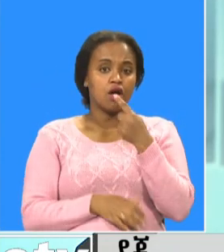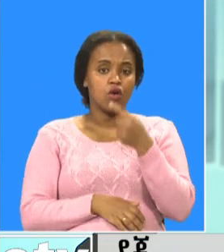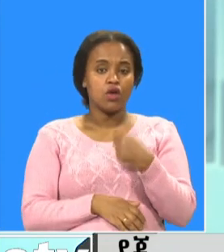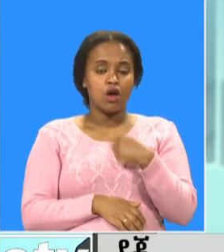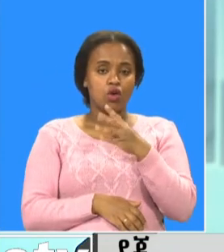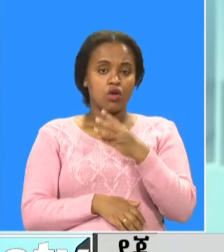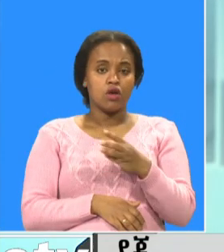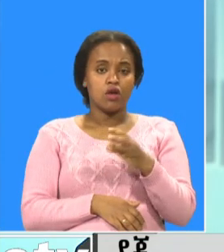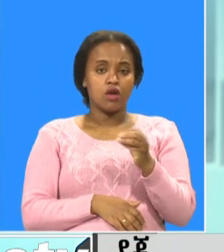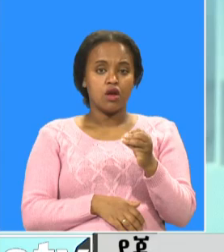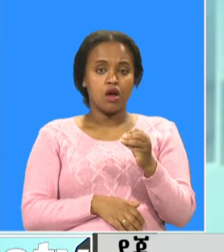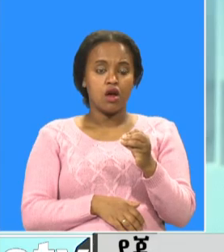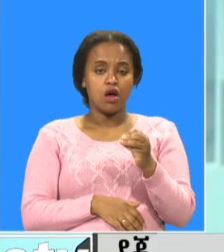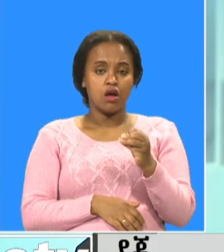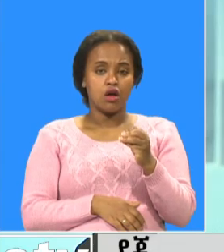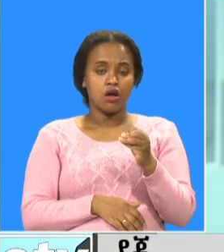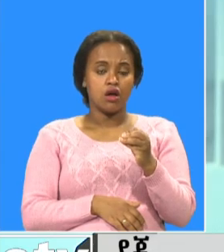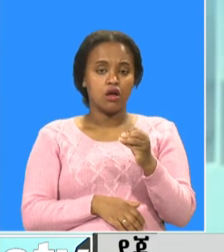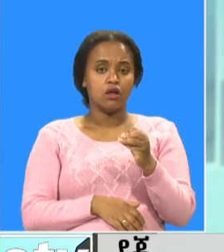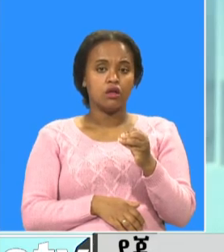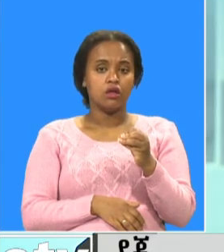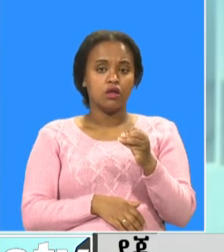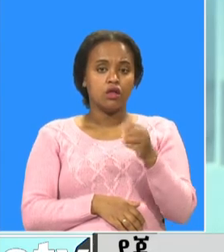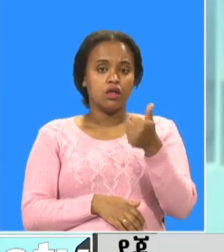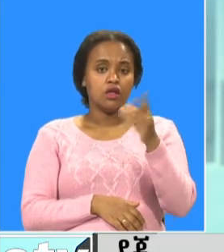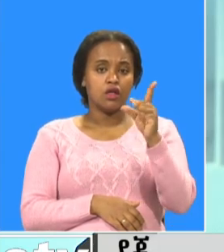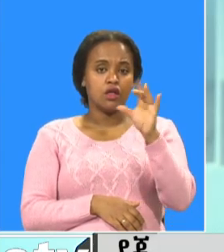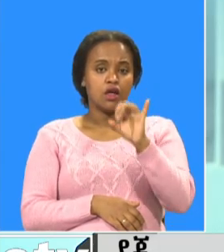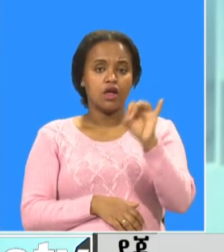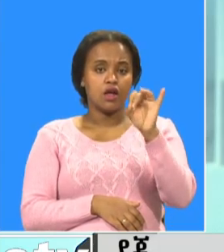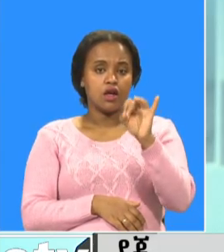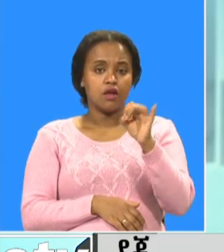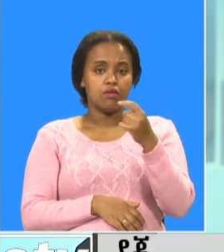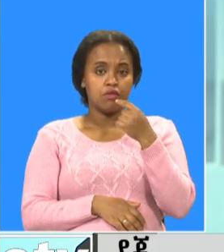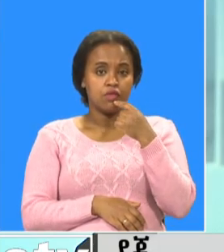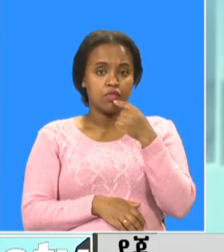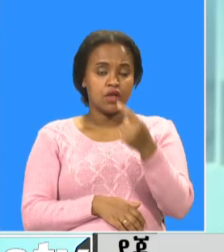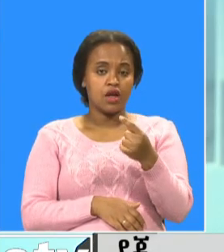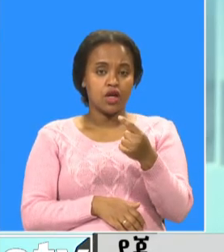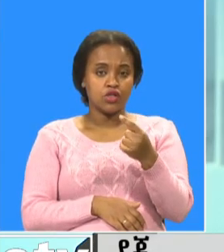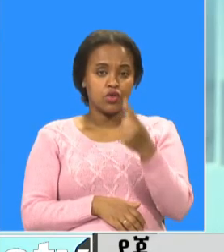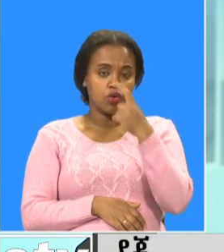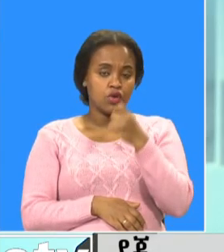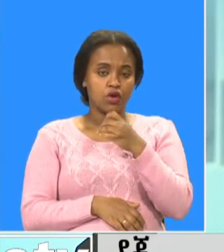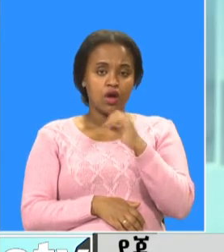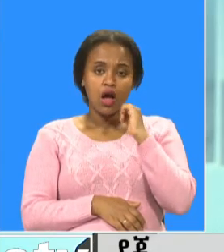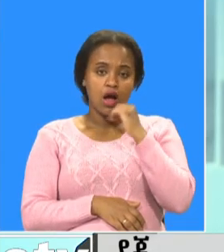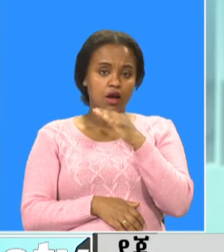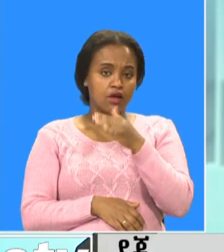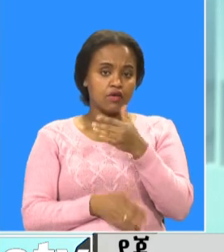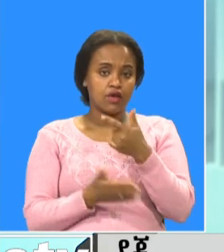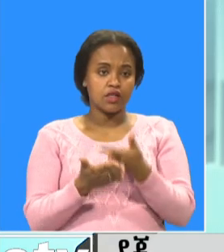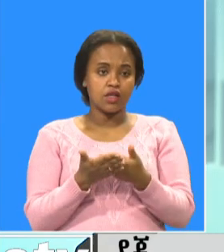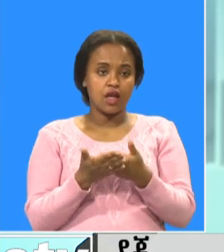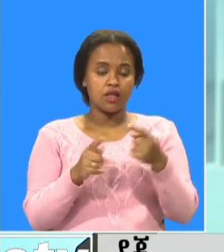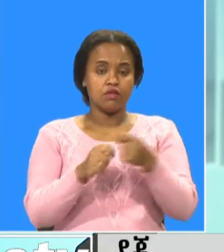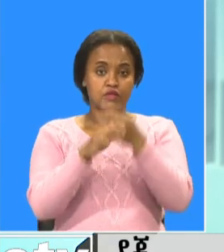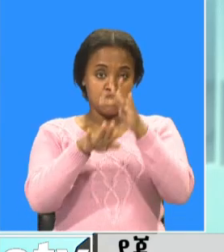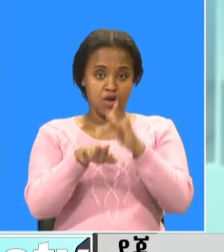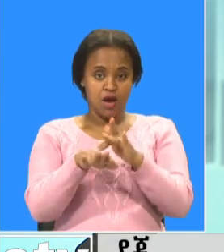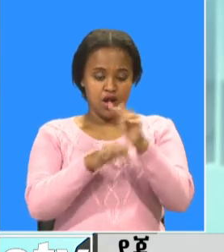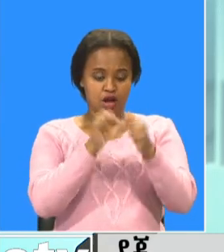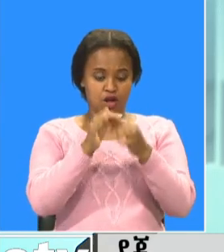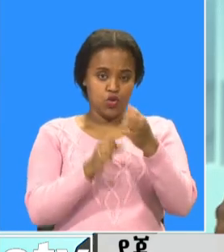አገሪቷን በዲል ያደርጓት ያሉ ሰዎች። እከሌም ብንላቸው አናፍርበትም። ለምን እነሱስ እንዲህ አለ ምግባር ላይ ሊሄዱ